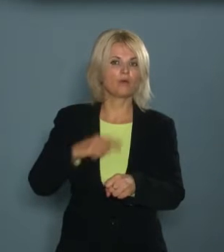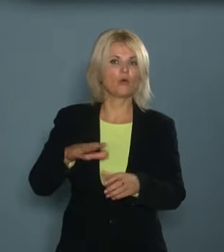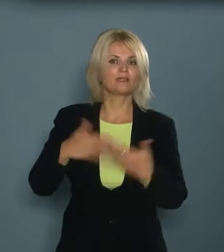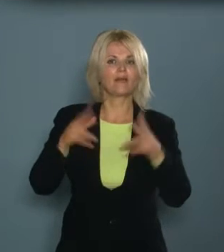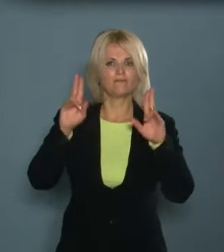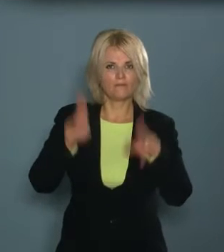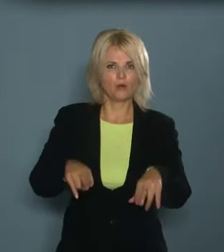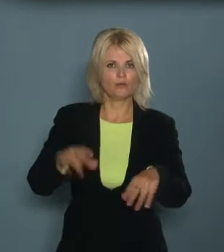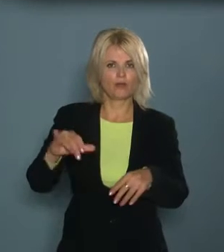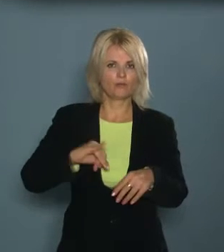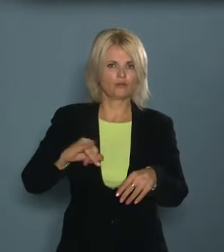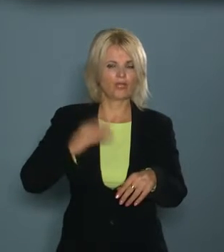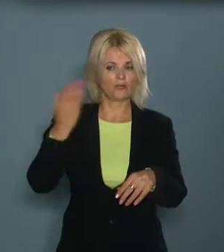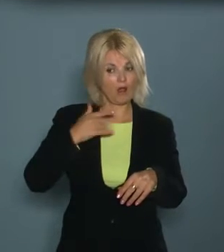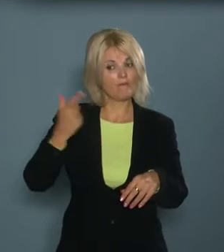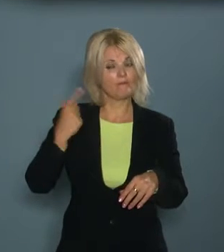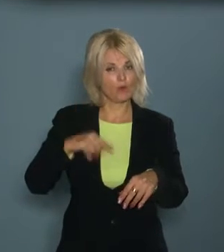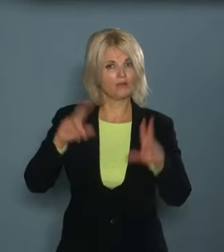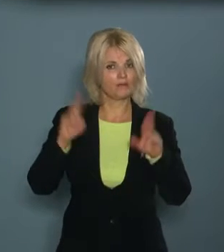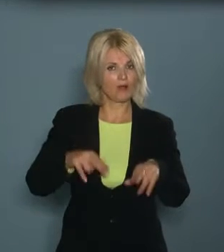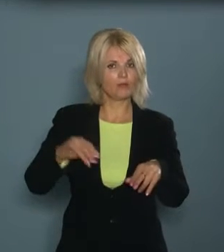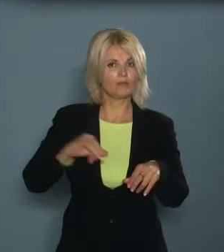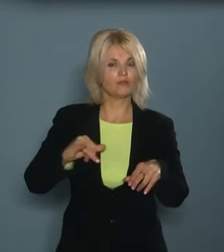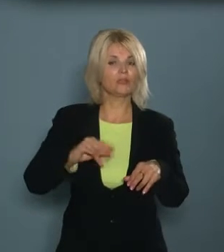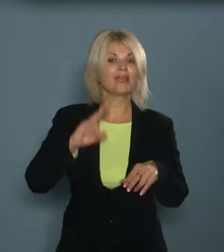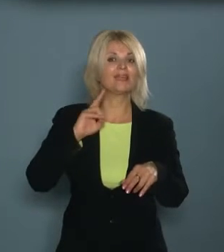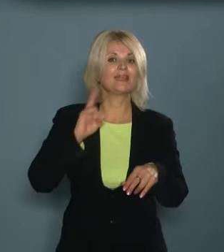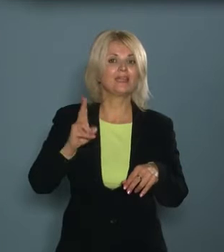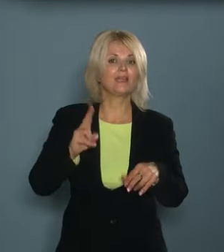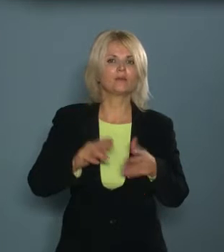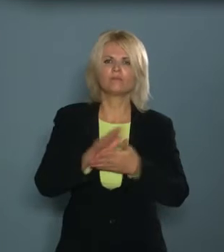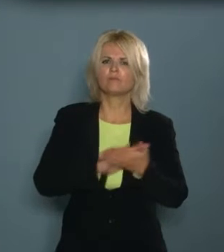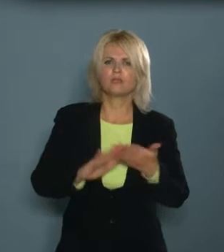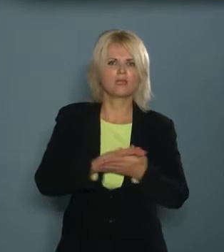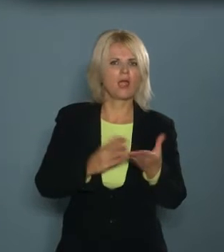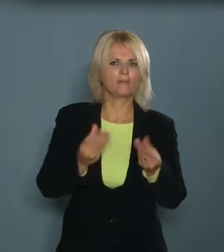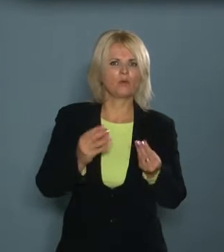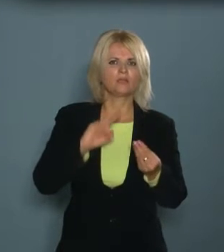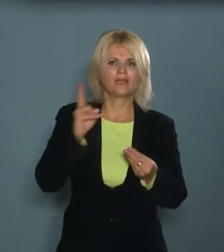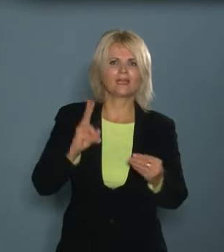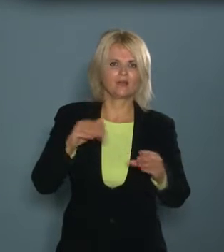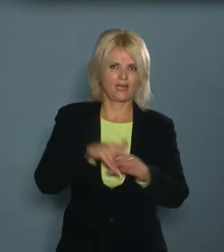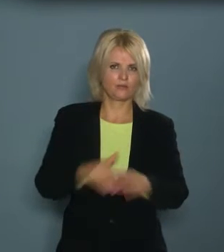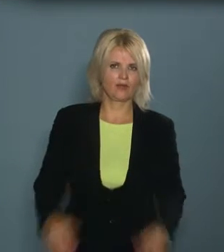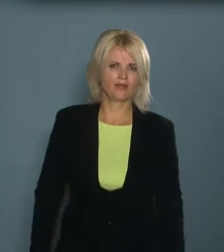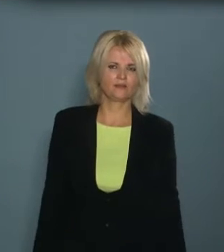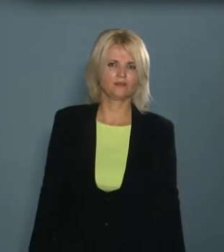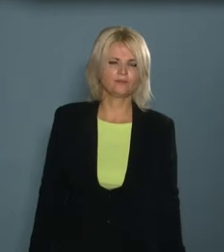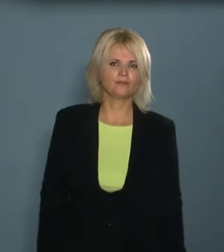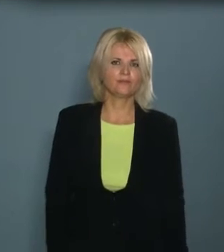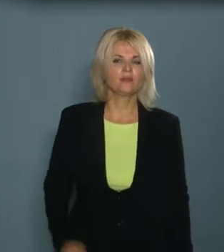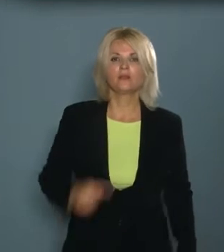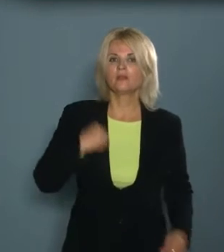bűncselekmény, ha történt, akkor milyen módon, kik vettek részt benne. Nekünk erre nem volt lehetőségünk. Mi a